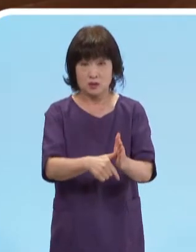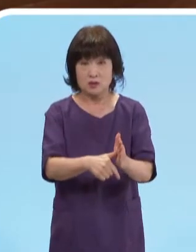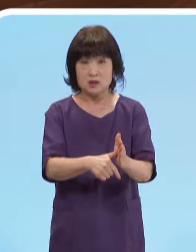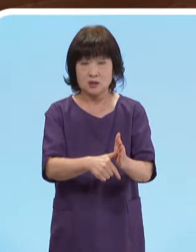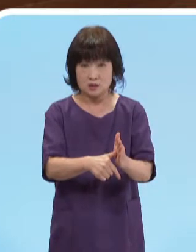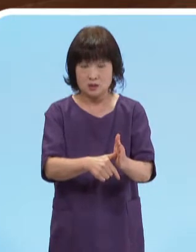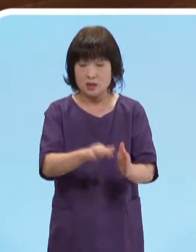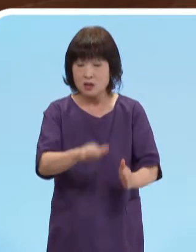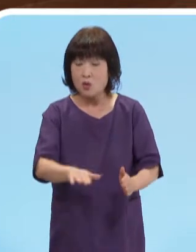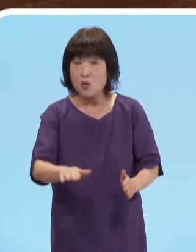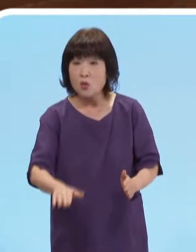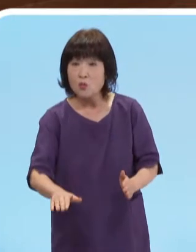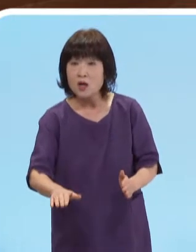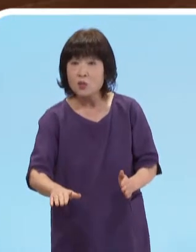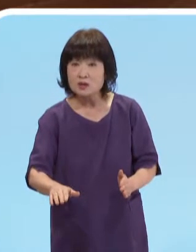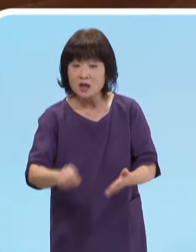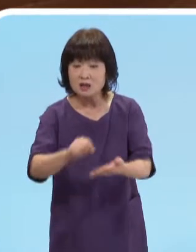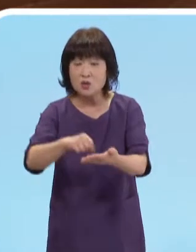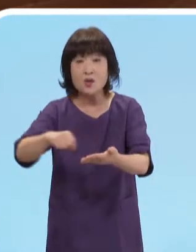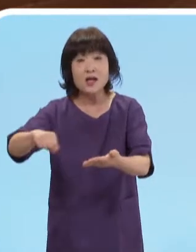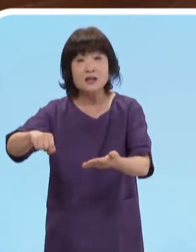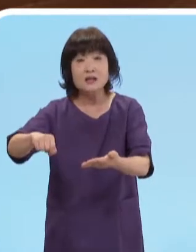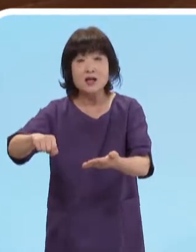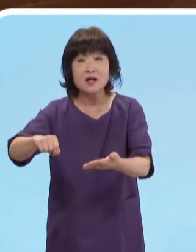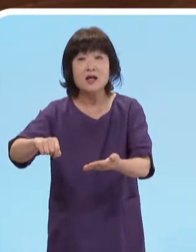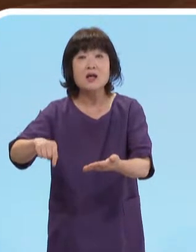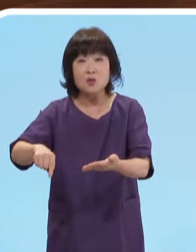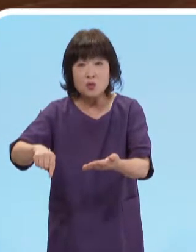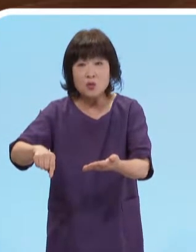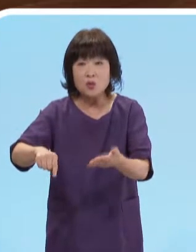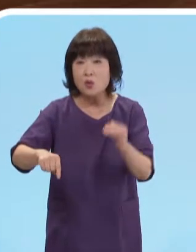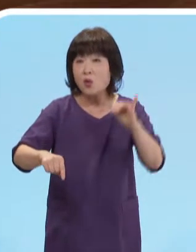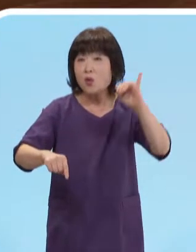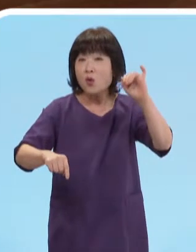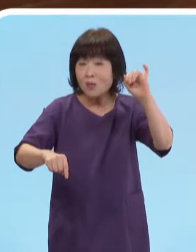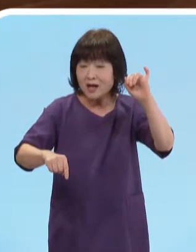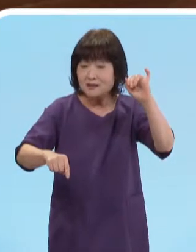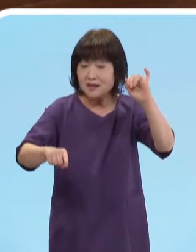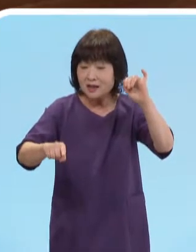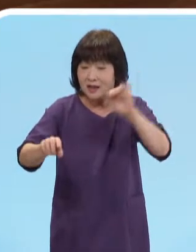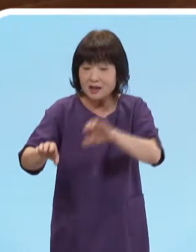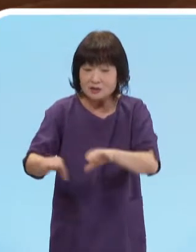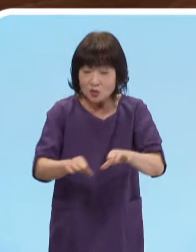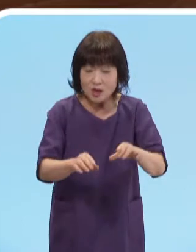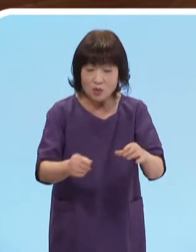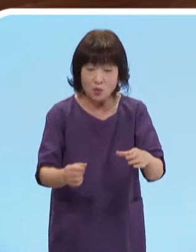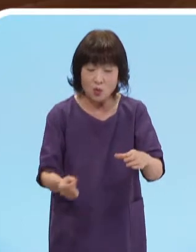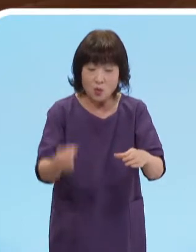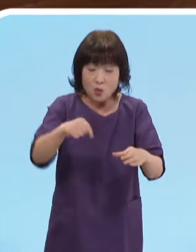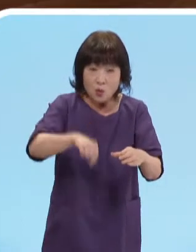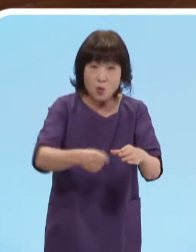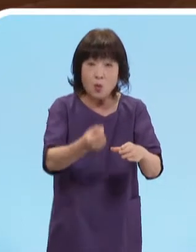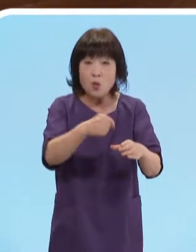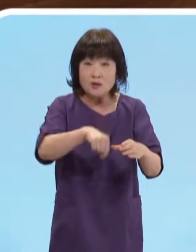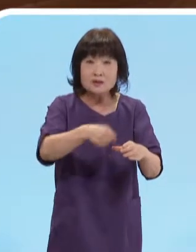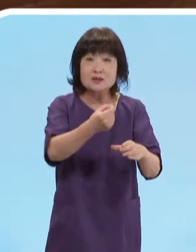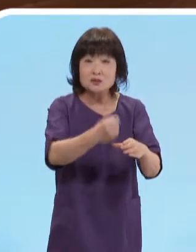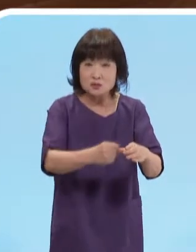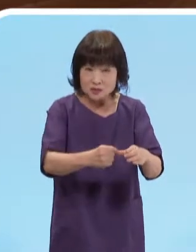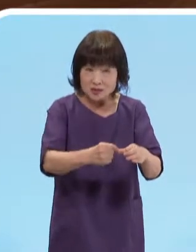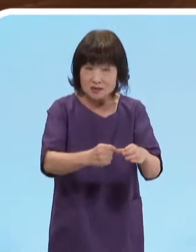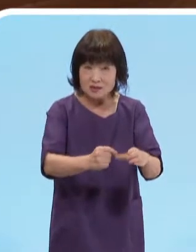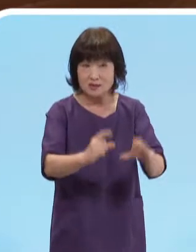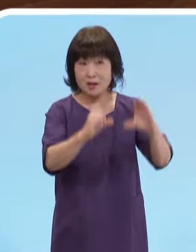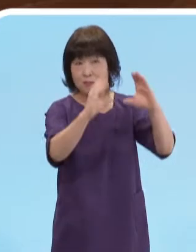のお孫さんが描いた落書きをおばあちゃんが刺繍で塗ってくれて、それを飾ってあったんですけども